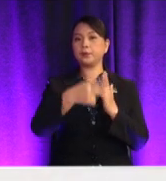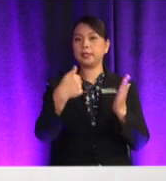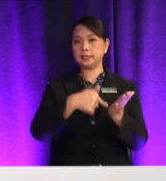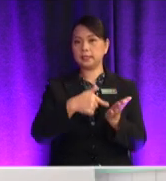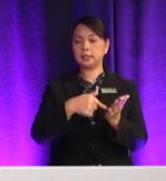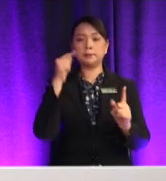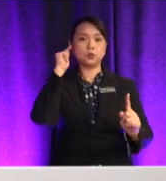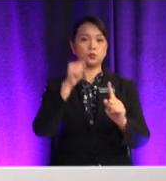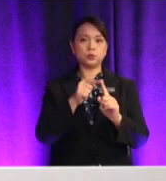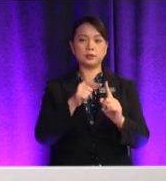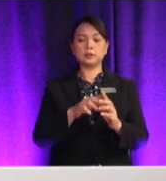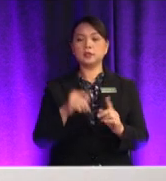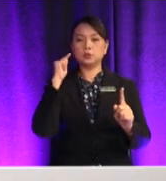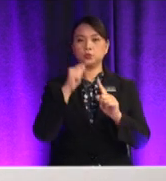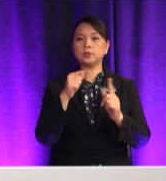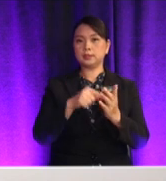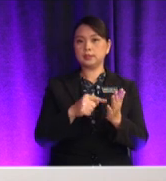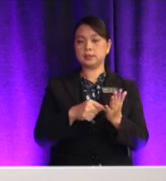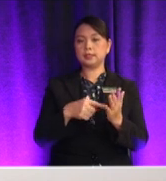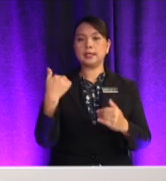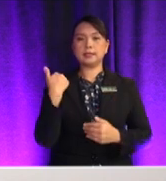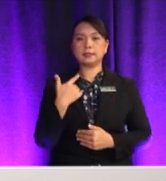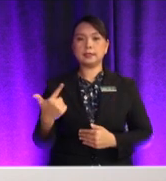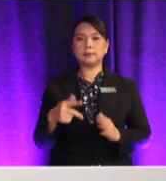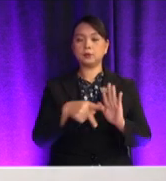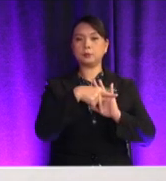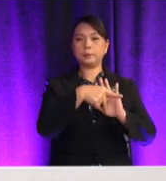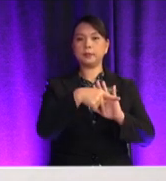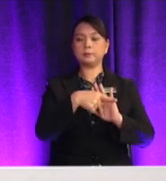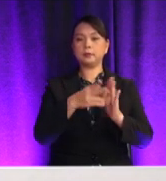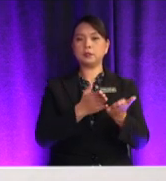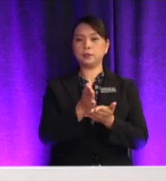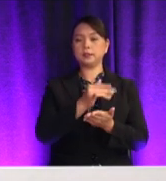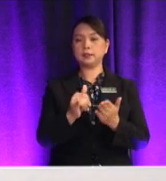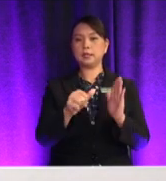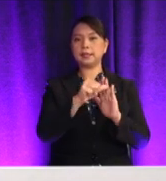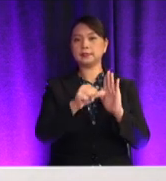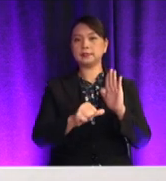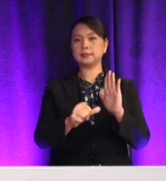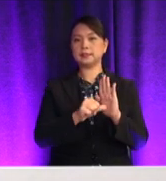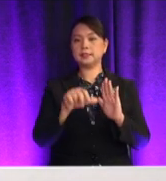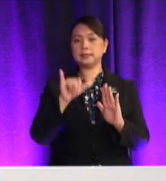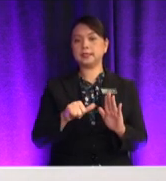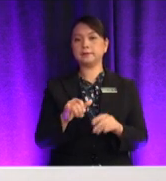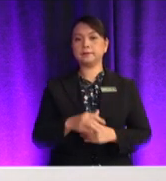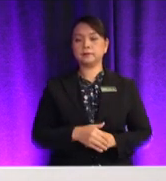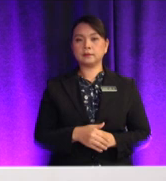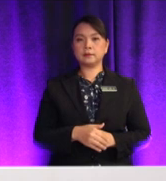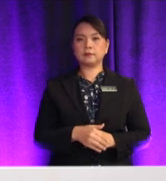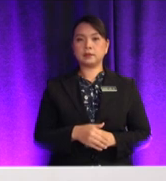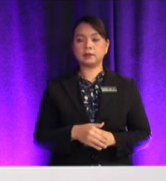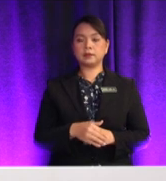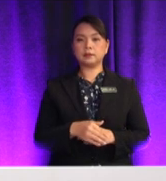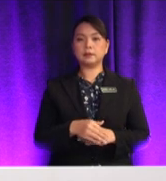bertujuan mempamerkan kebudayaan negara melalui acara-acara negara yang dipersembahkan di pelbagai peringkat